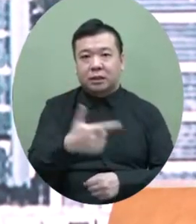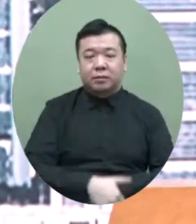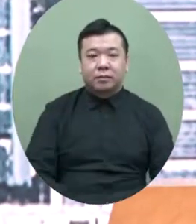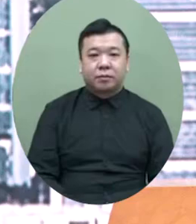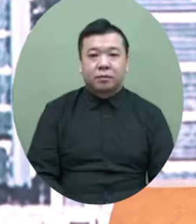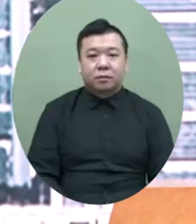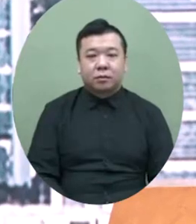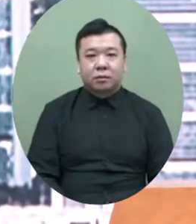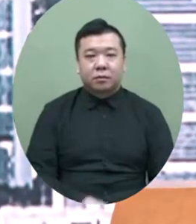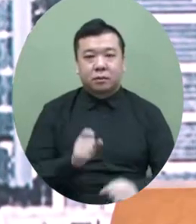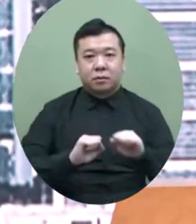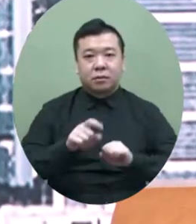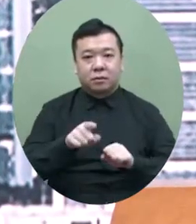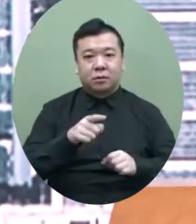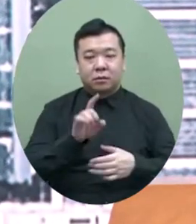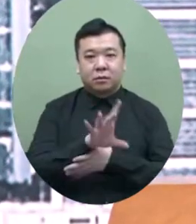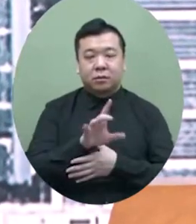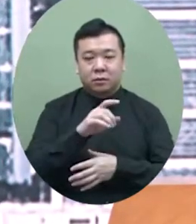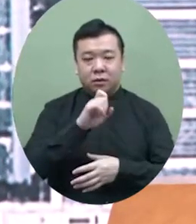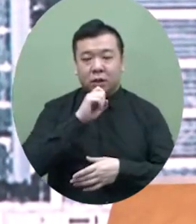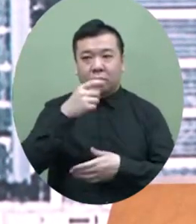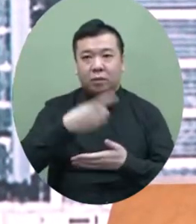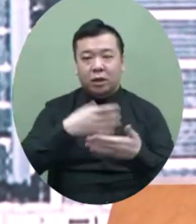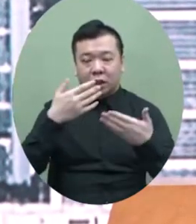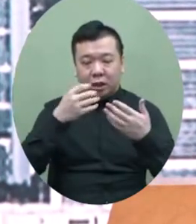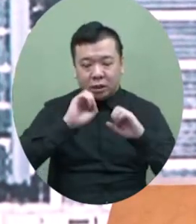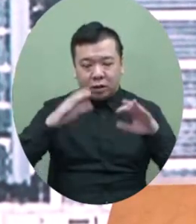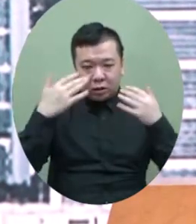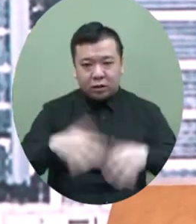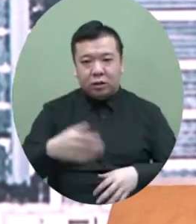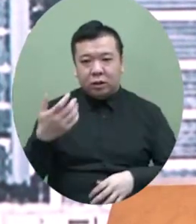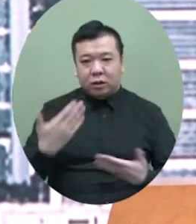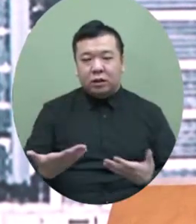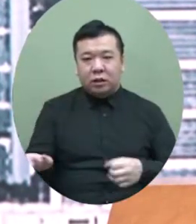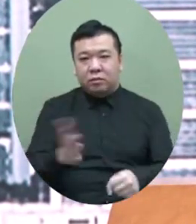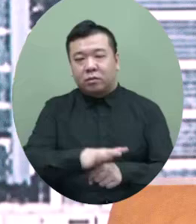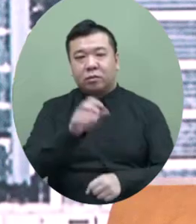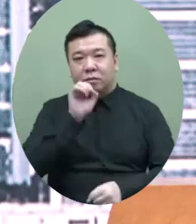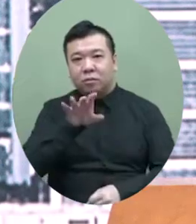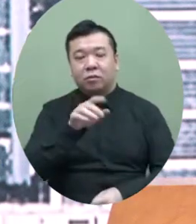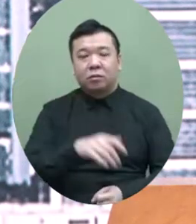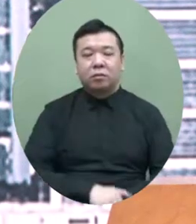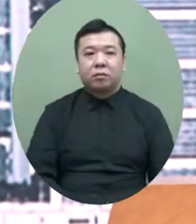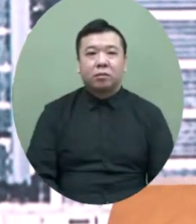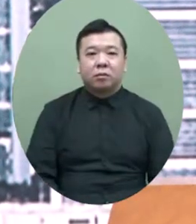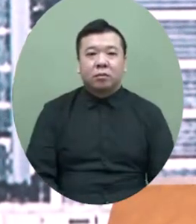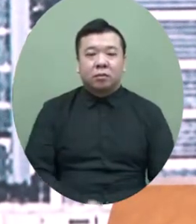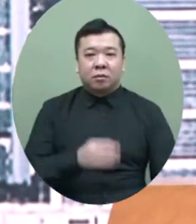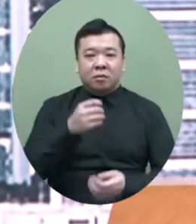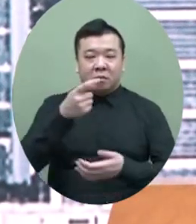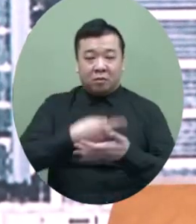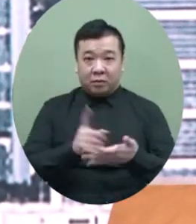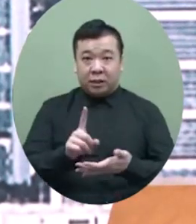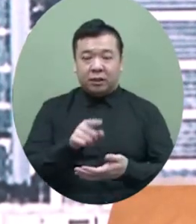咧，係早前已經講咗個準則㗎啦，咁啊可以喺呢度再重複一次啦。個準則咧